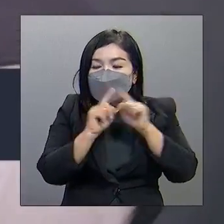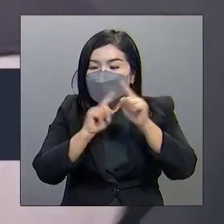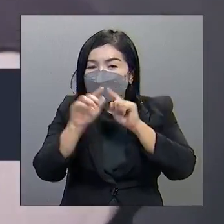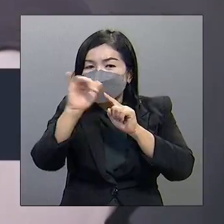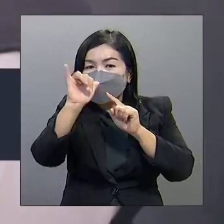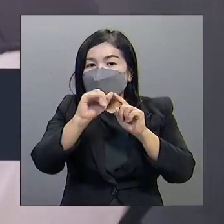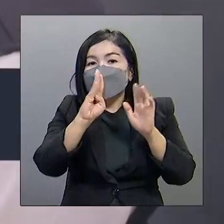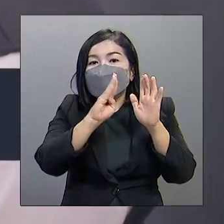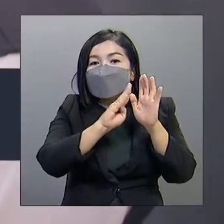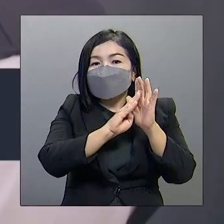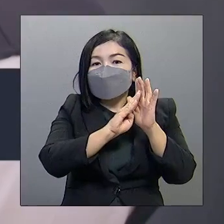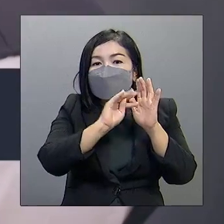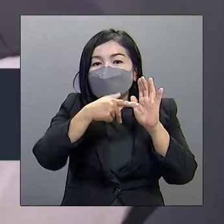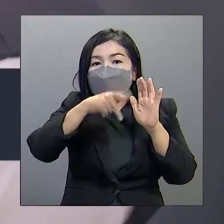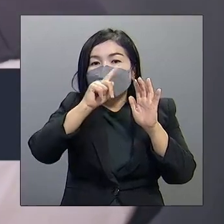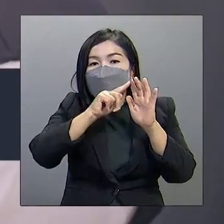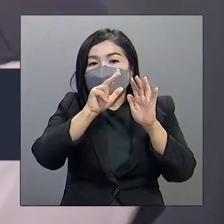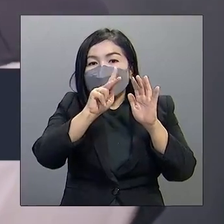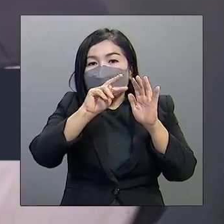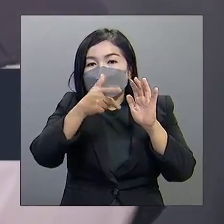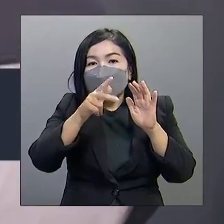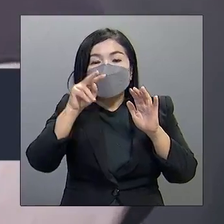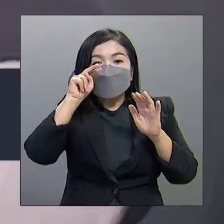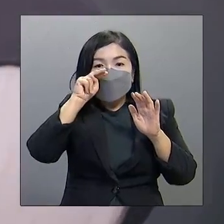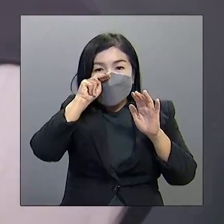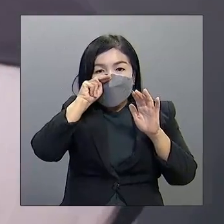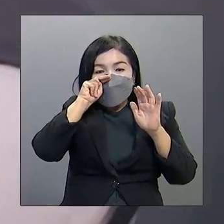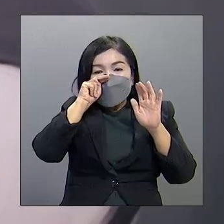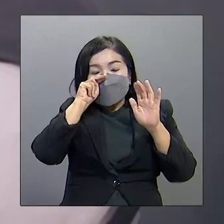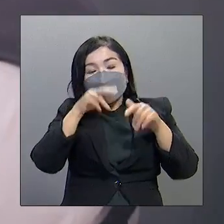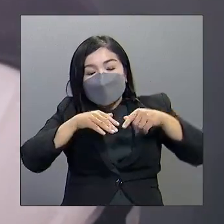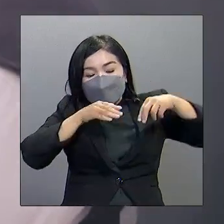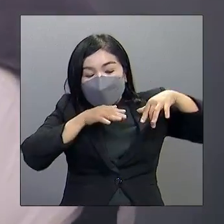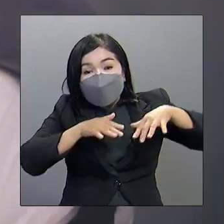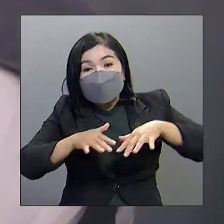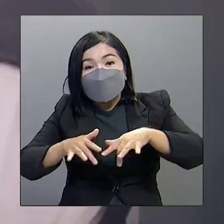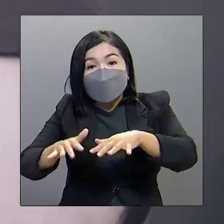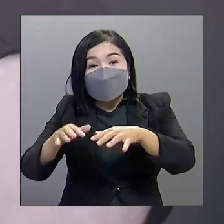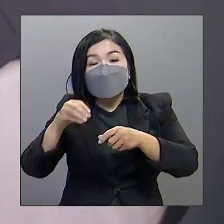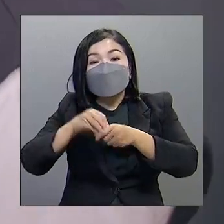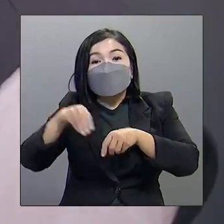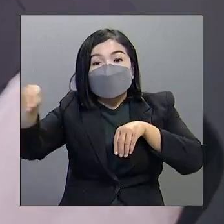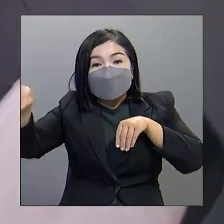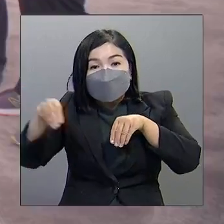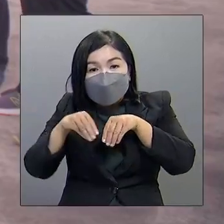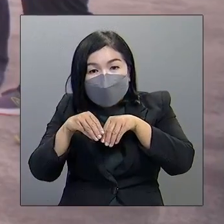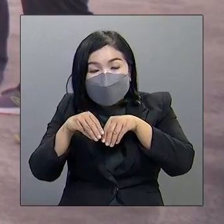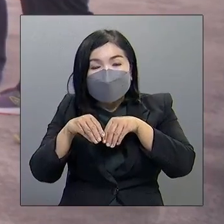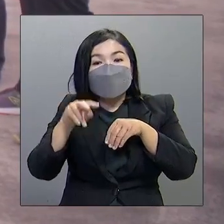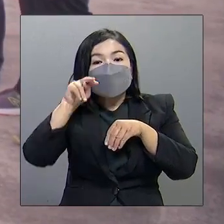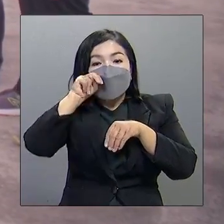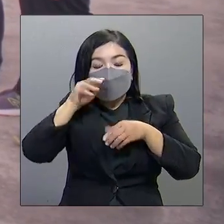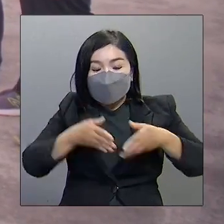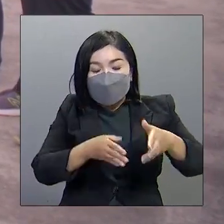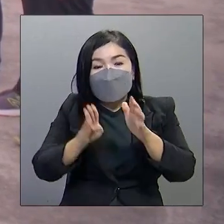ความจริงแล้วเนี่ยช่วงที่ว่าลุ่มน้ำเจ้าพระยาฝั่งตะวันออกตอนล่างเนี่ยนะก็จะอยู่ติดกับลุ่มน้ำบางปะกงที่ว่าเ